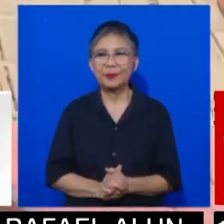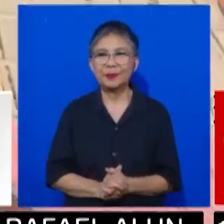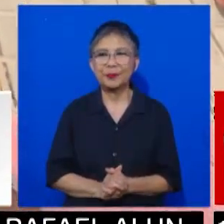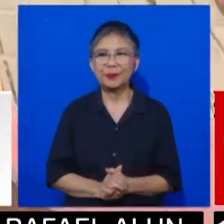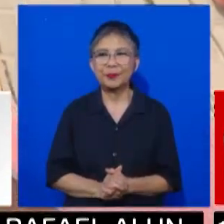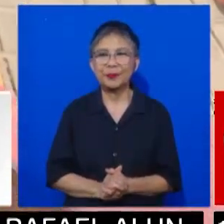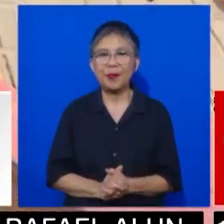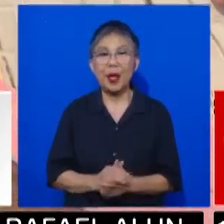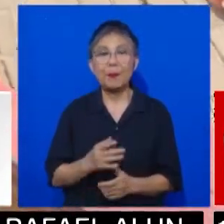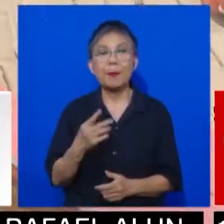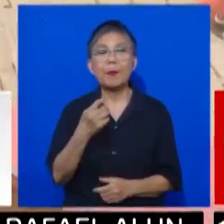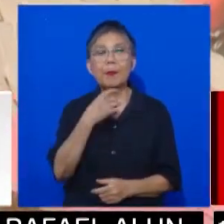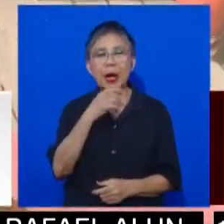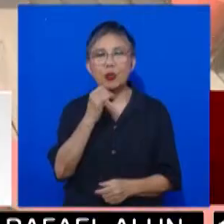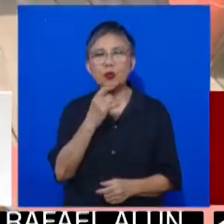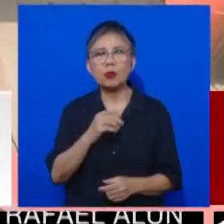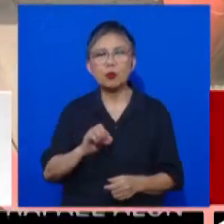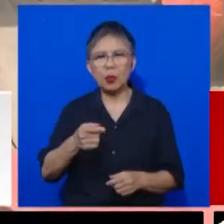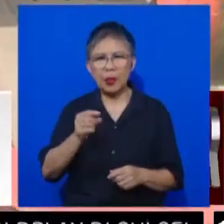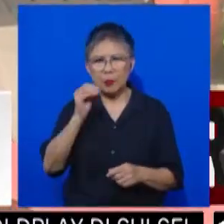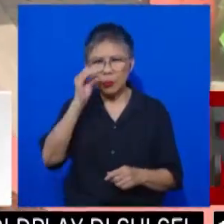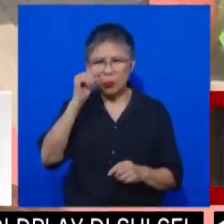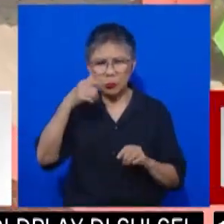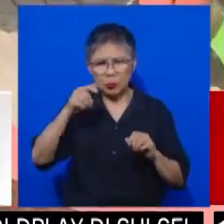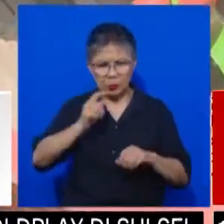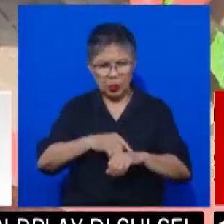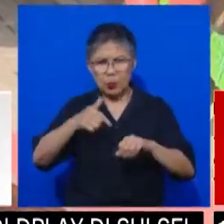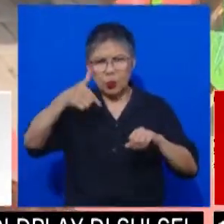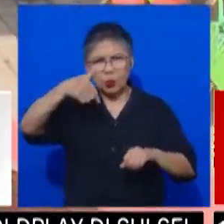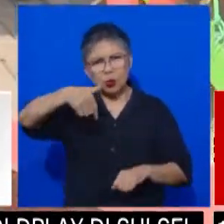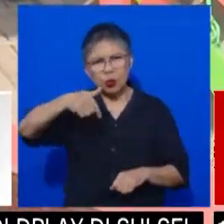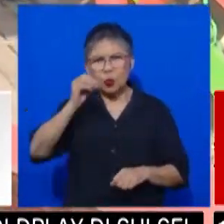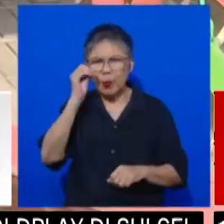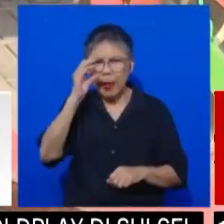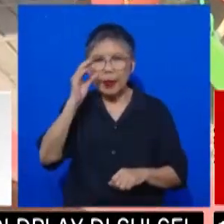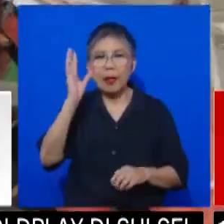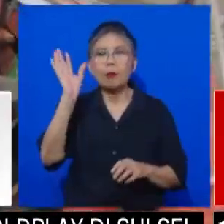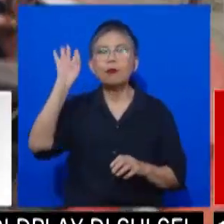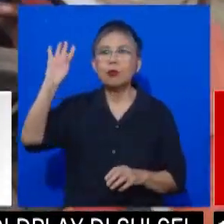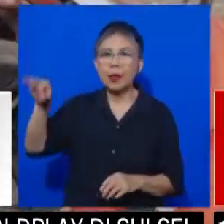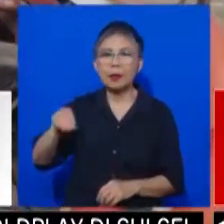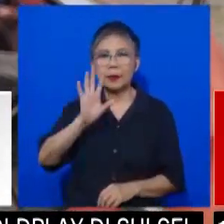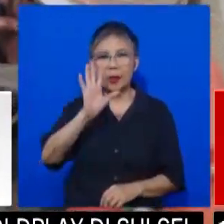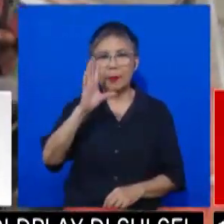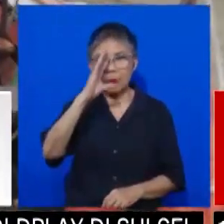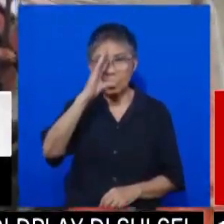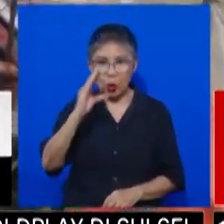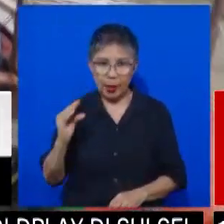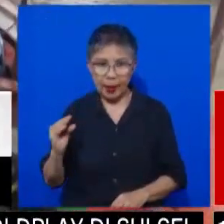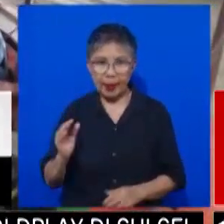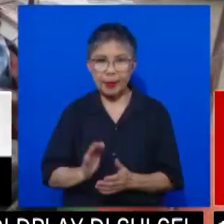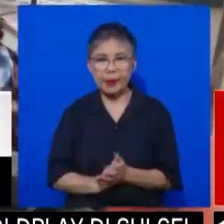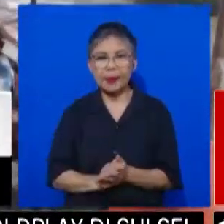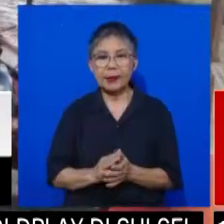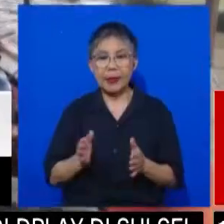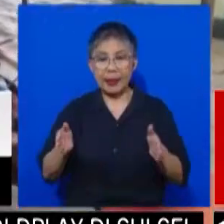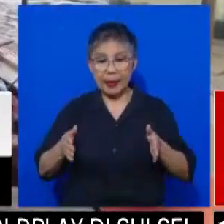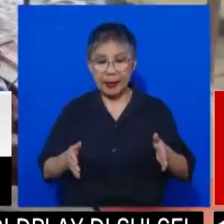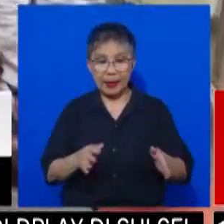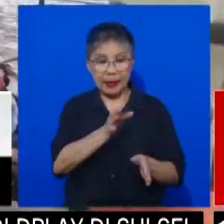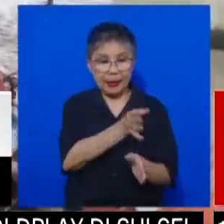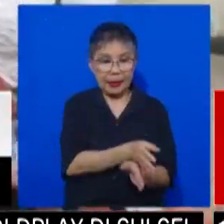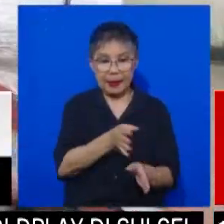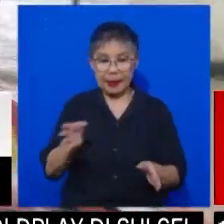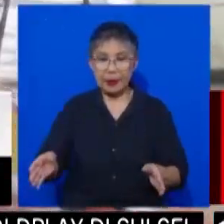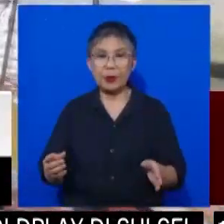Yusuf biasanya mulai menarik ketek sejak pukul 7 pagi dan baru pulang pukul 5 sore. Selain menyeberangkan orang dari seberang Ulu ke seberang